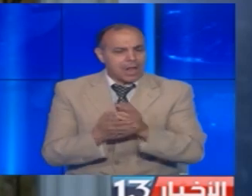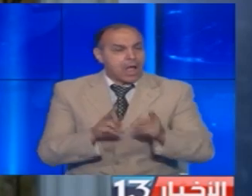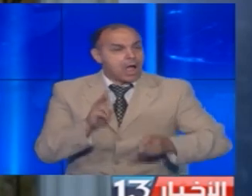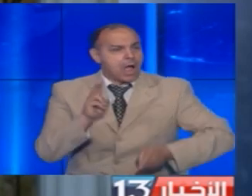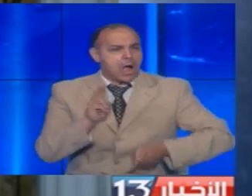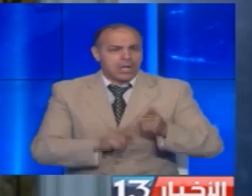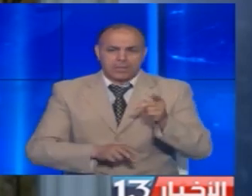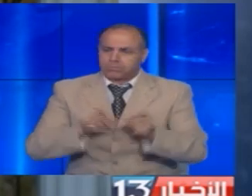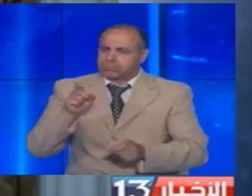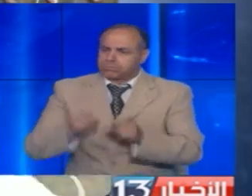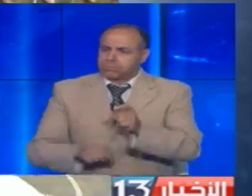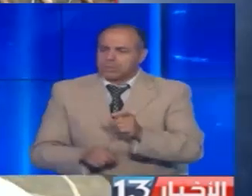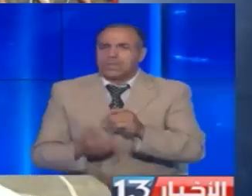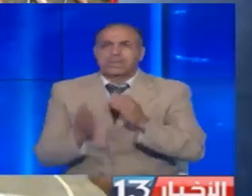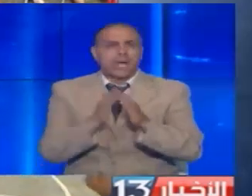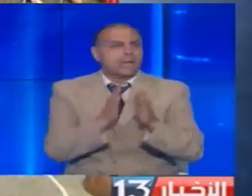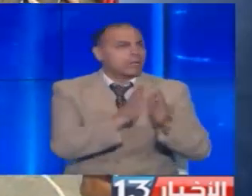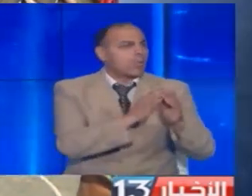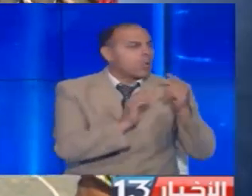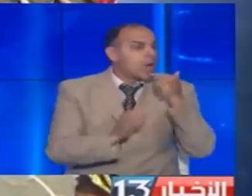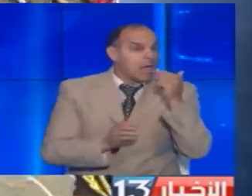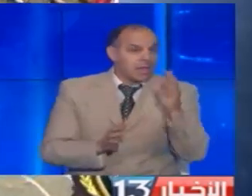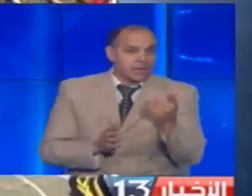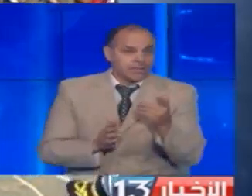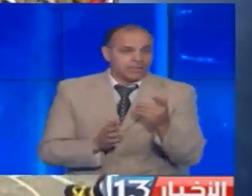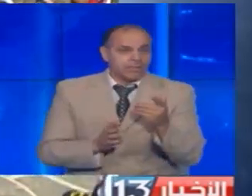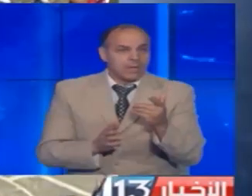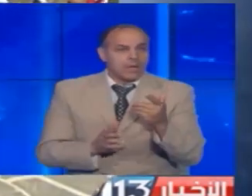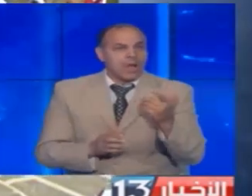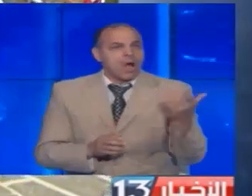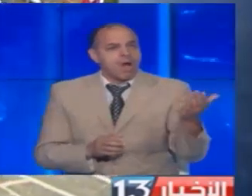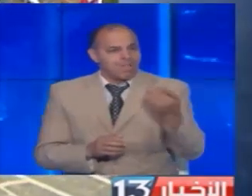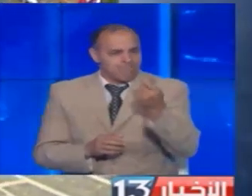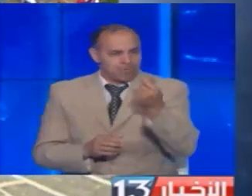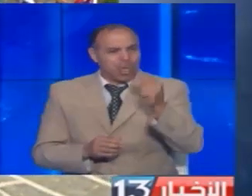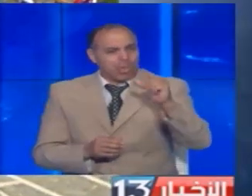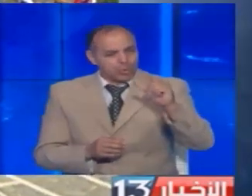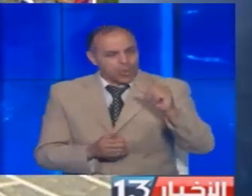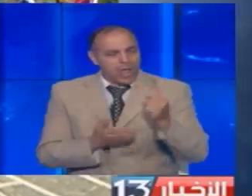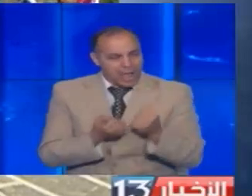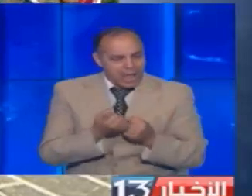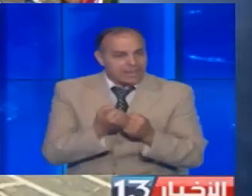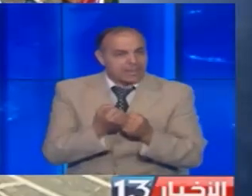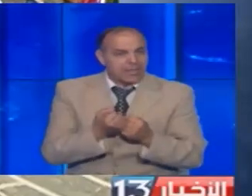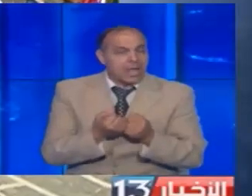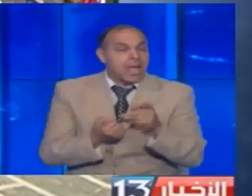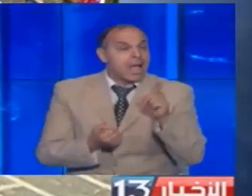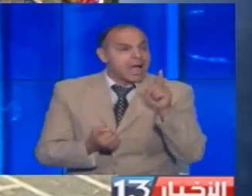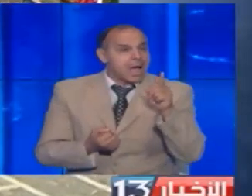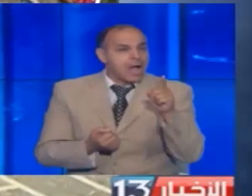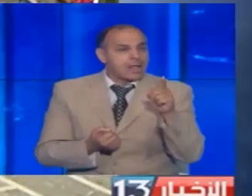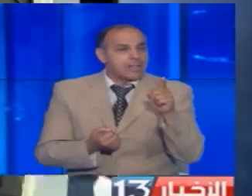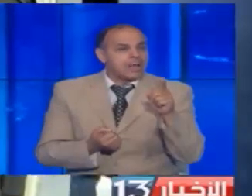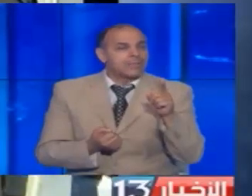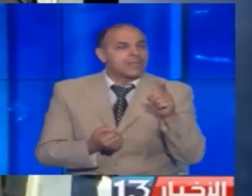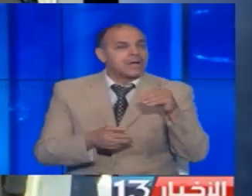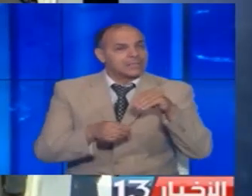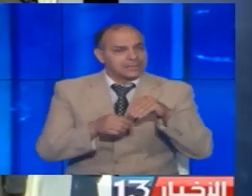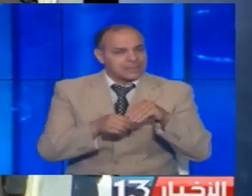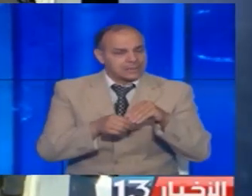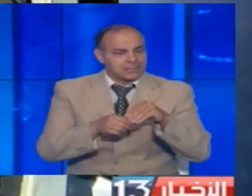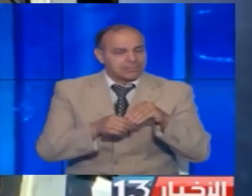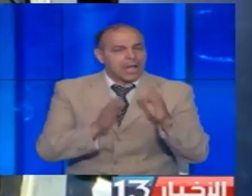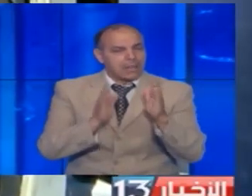عدد ممكن من العقارات، وذلك بأسعار تفاضلية صلب ديوان